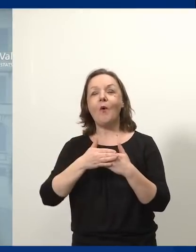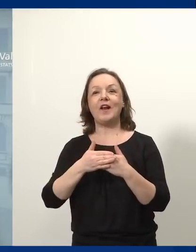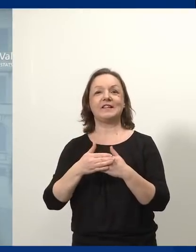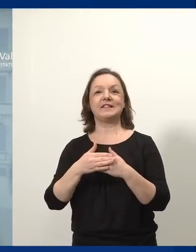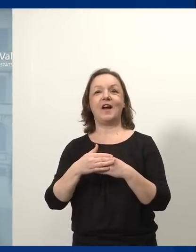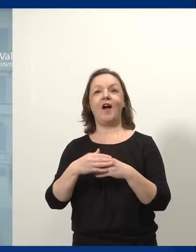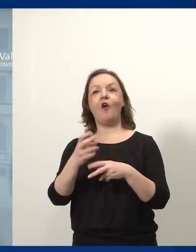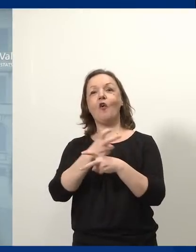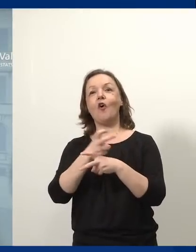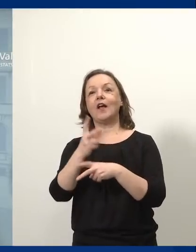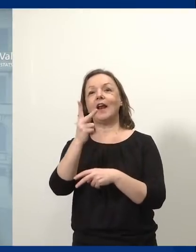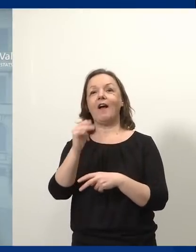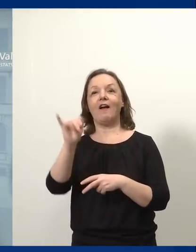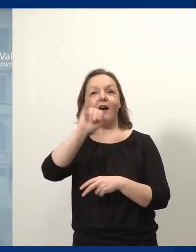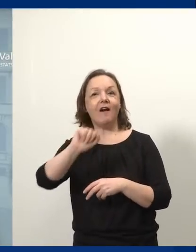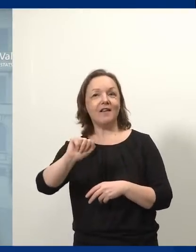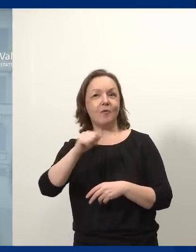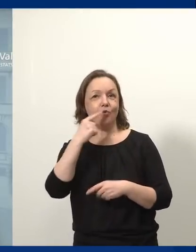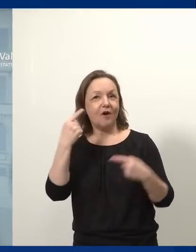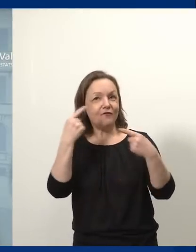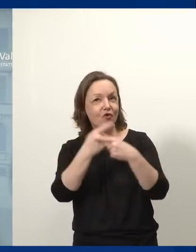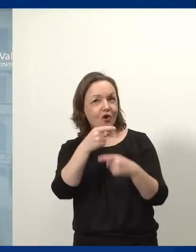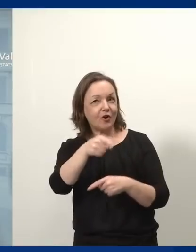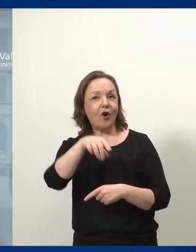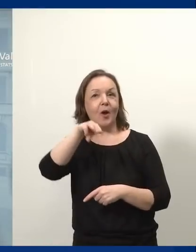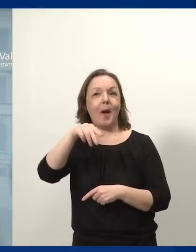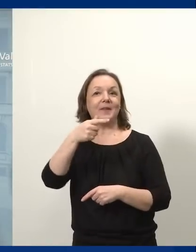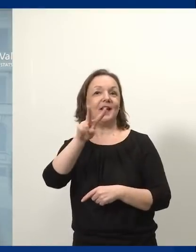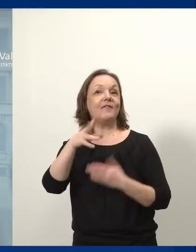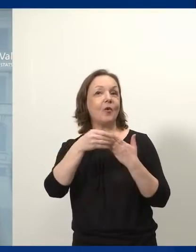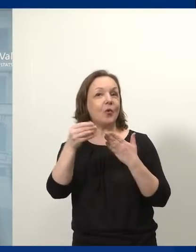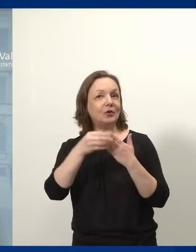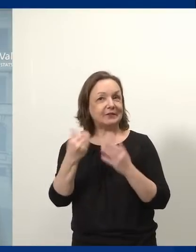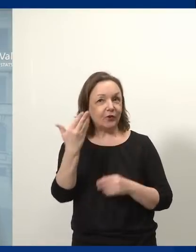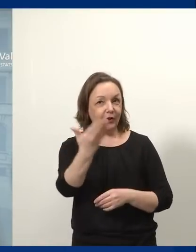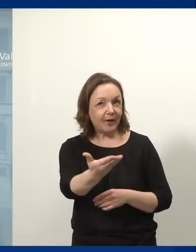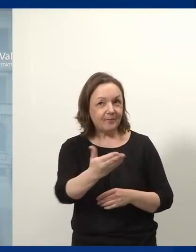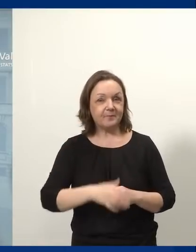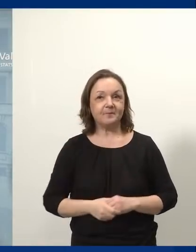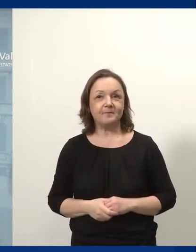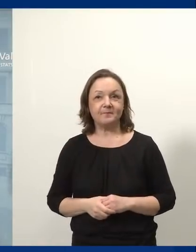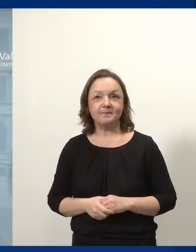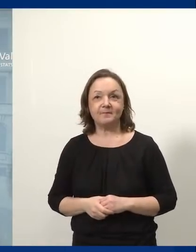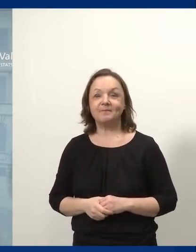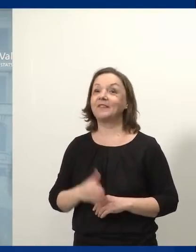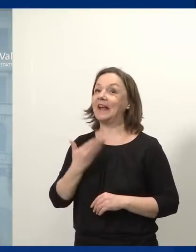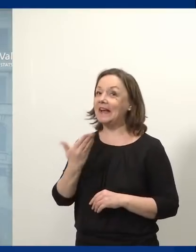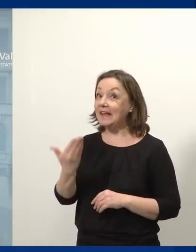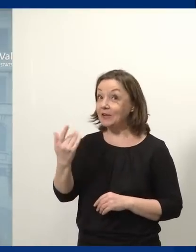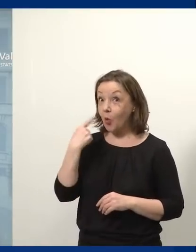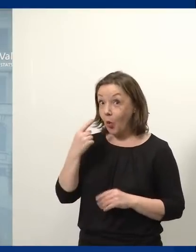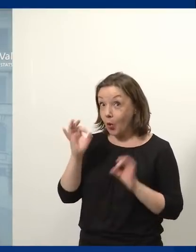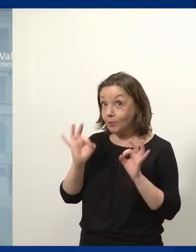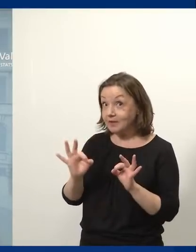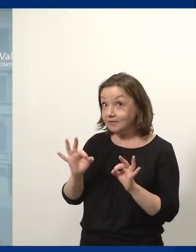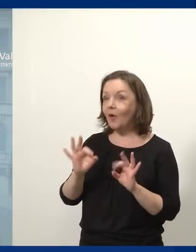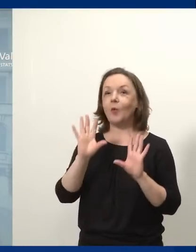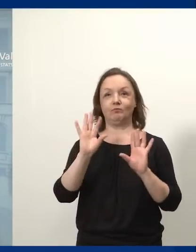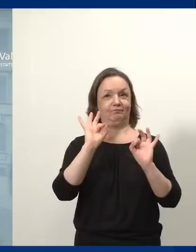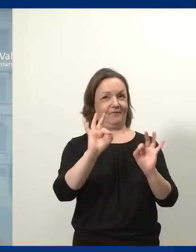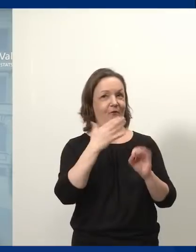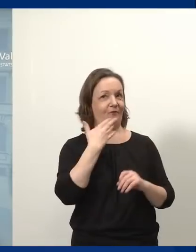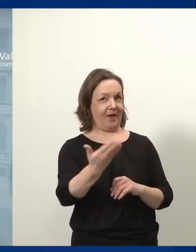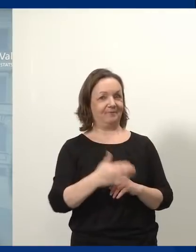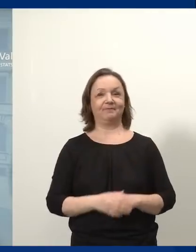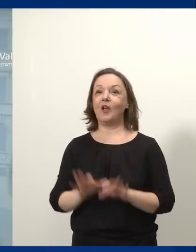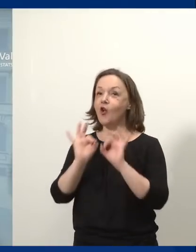antaa Juha Kaijalle puheenvuoro. Eli Juha Kaija, MTV Uutiset, ole hyvä. Kiitos, kuuluuko nyt? Nyt kuuluu, ole